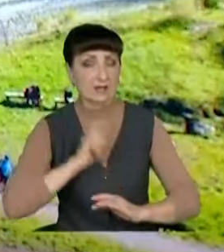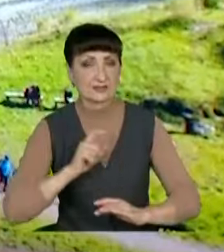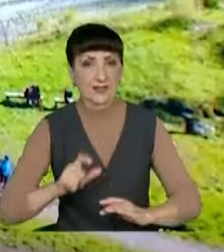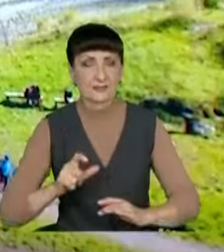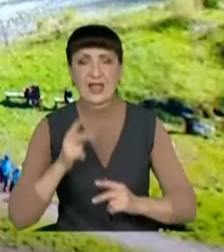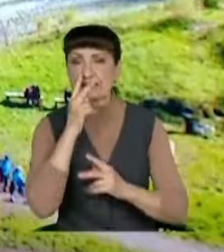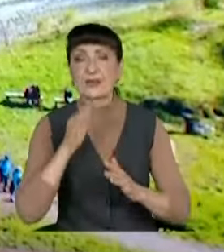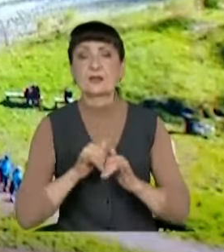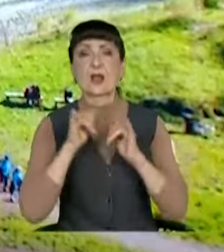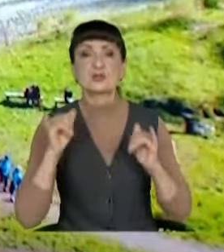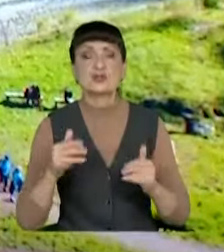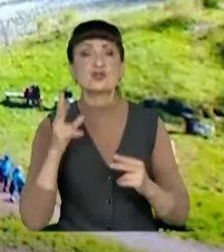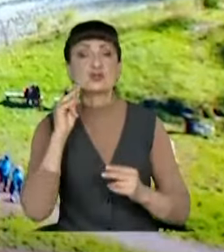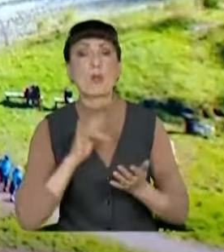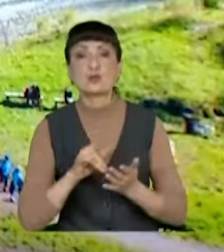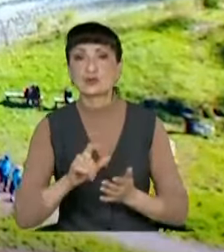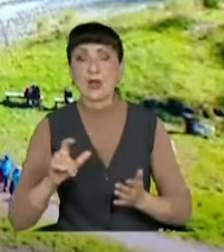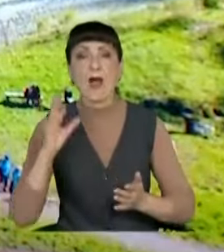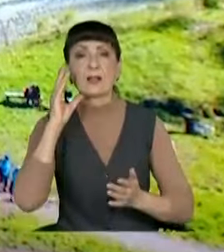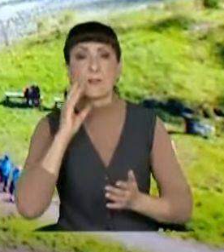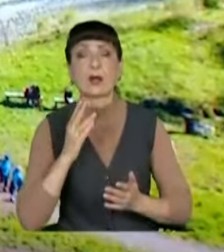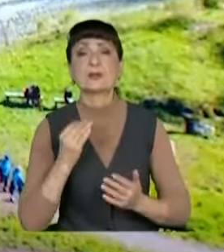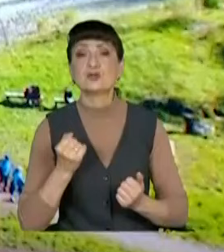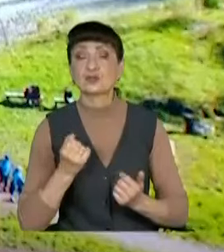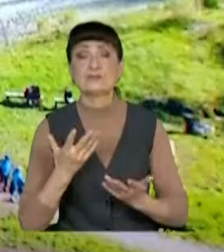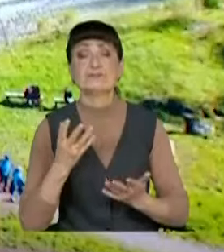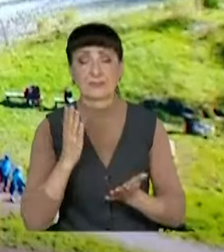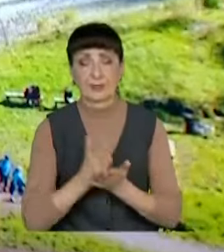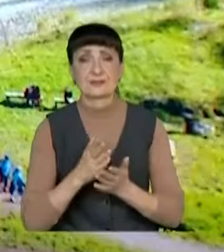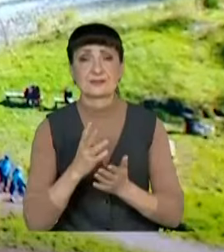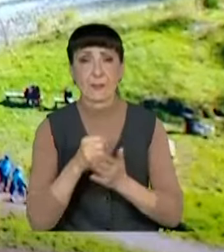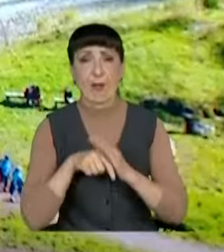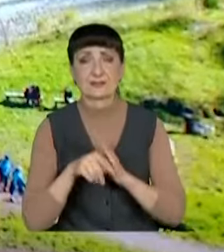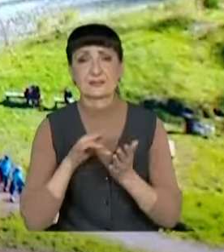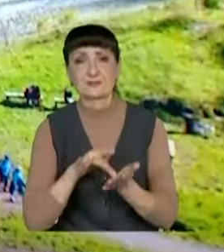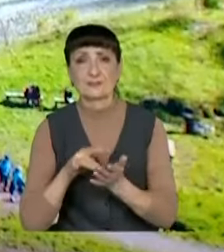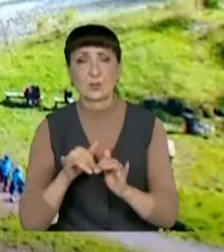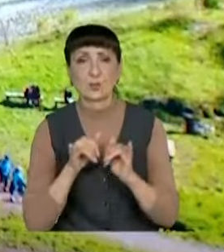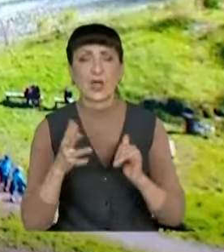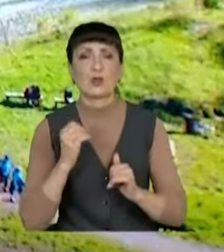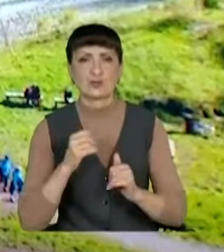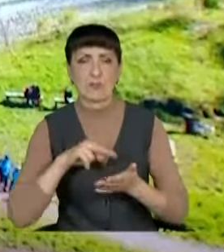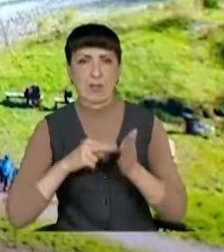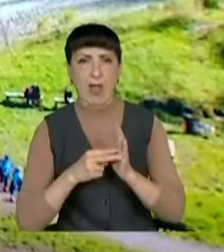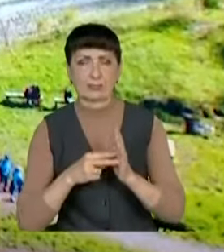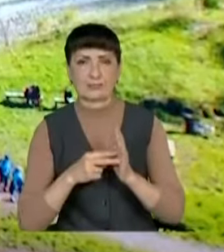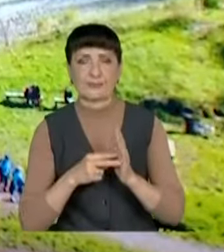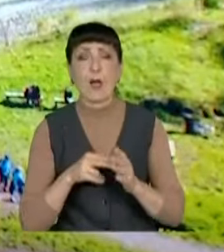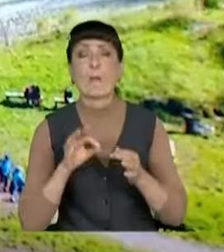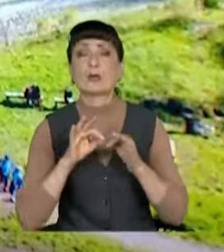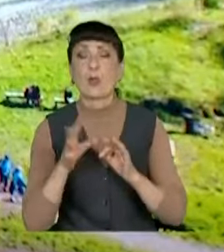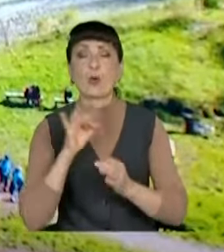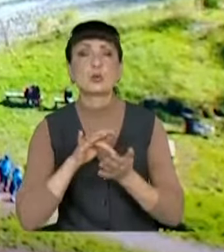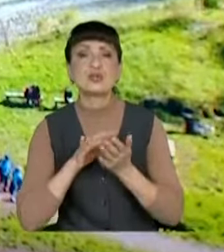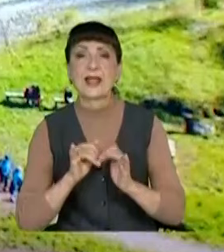на растущее число путешественников, Алматы не исчерпал свой туристический потенциал и готовится увеличить эту цифру. Подробнее о